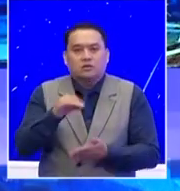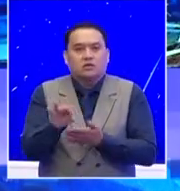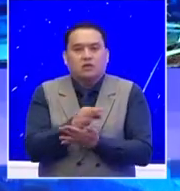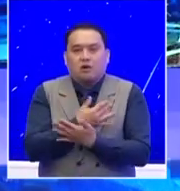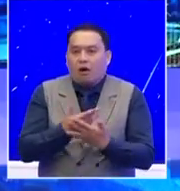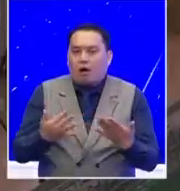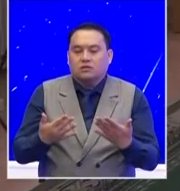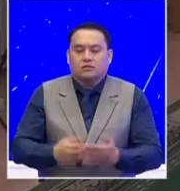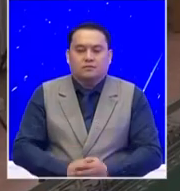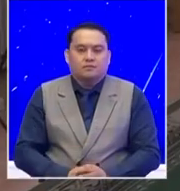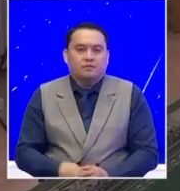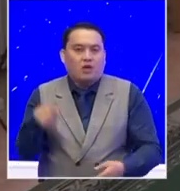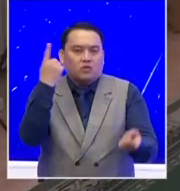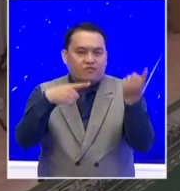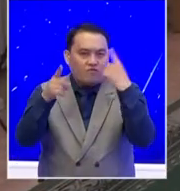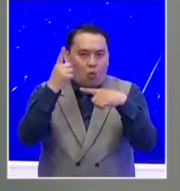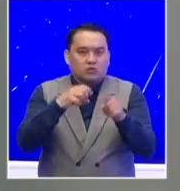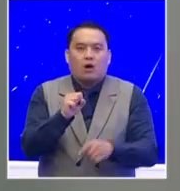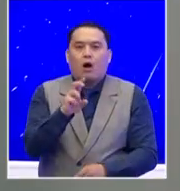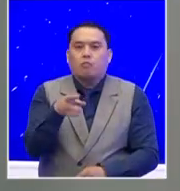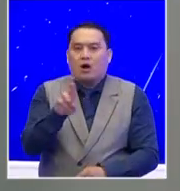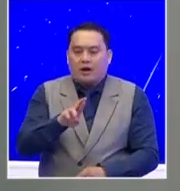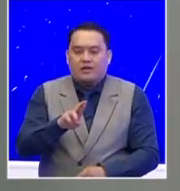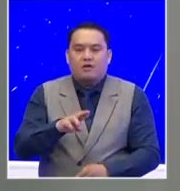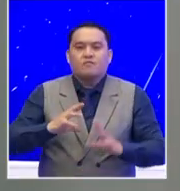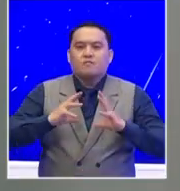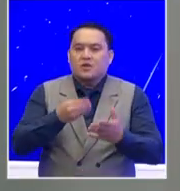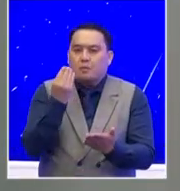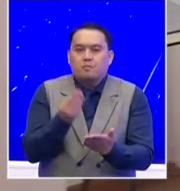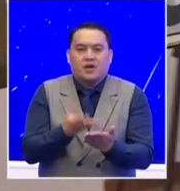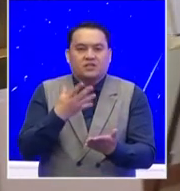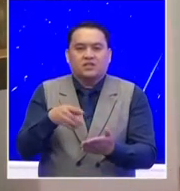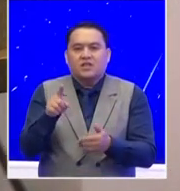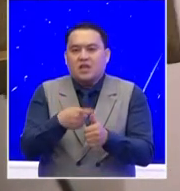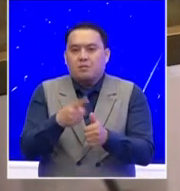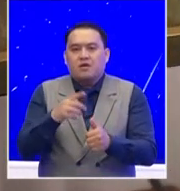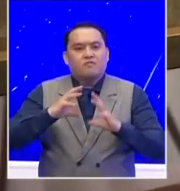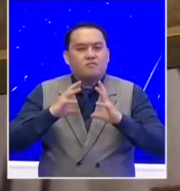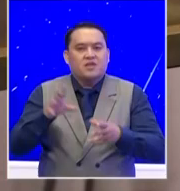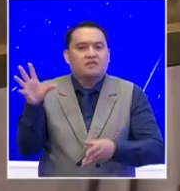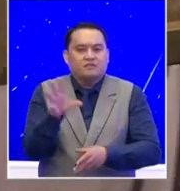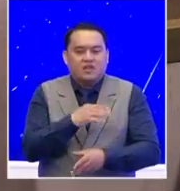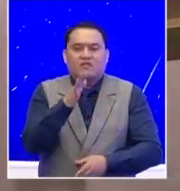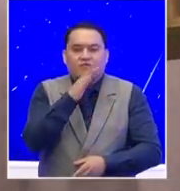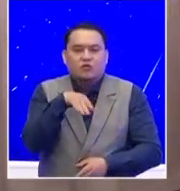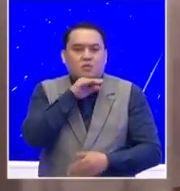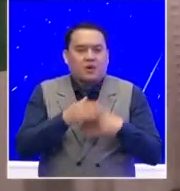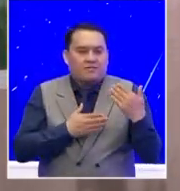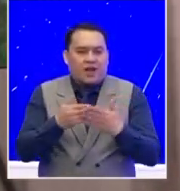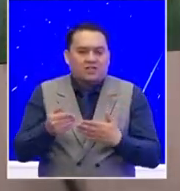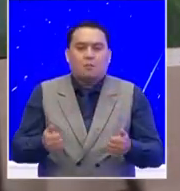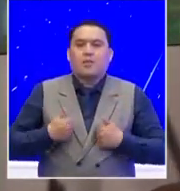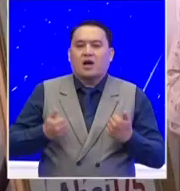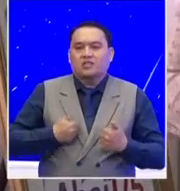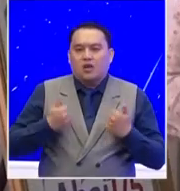сторон. Творчество Абая – бесценное наследие в мировой литературе. Это имя знает каждый во всем мире, независимо от возраста и профессии.